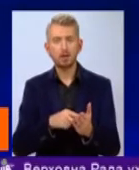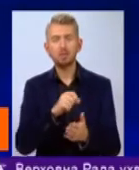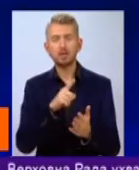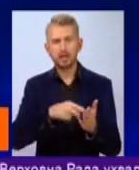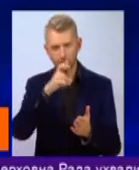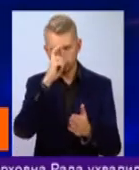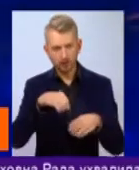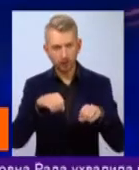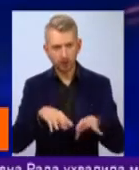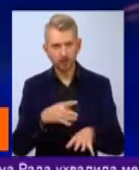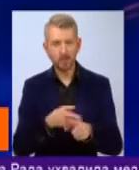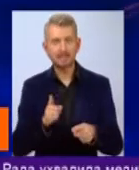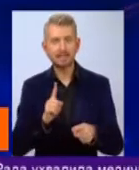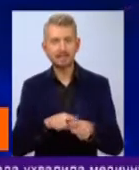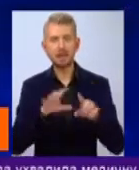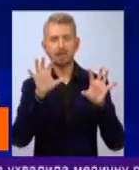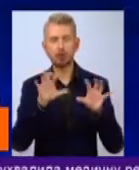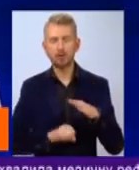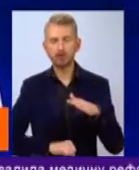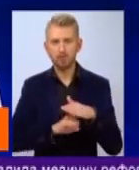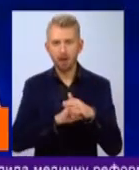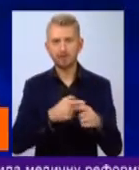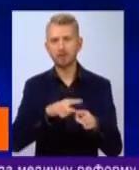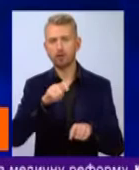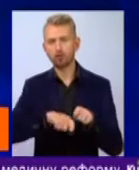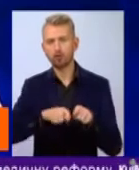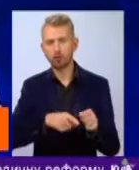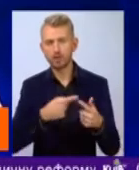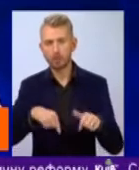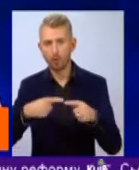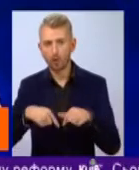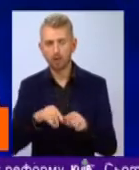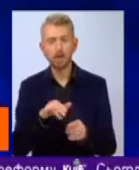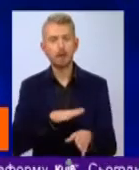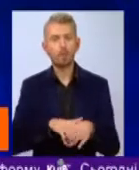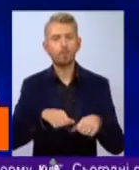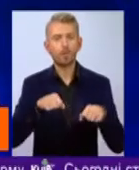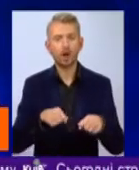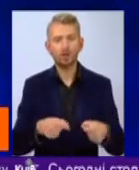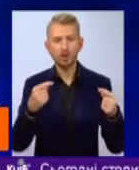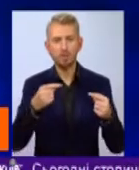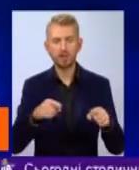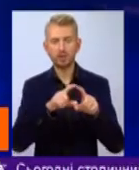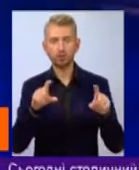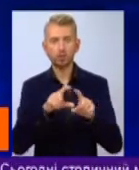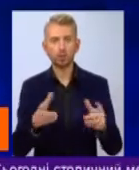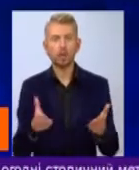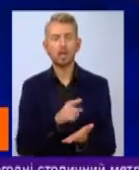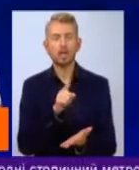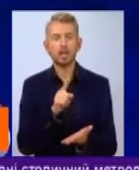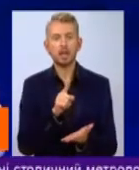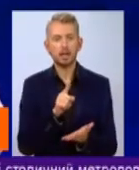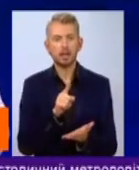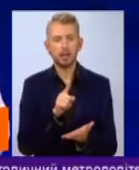державних рішень. І це законодавча база, це контролюючі органи і повноваження певних структур, які